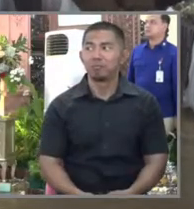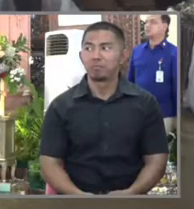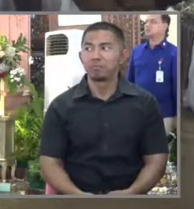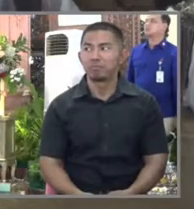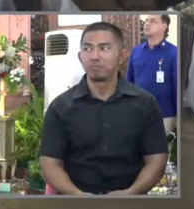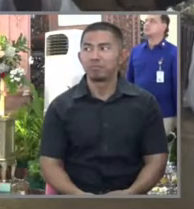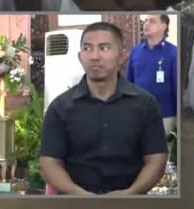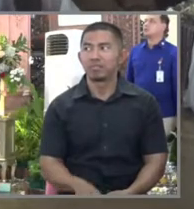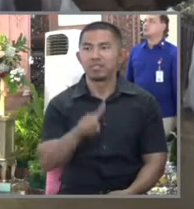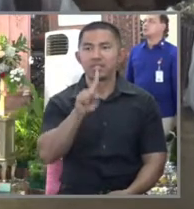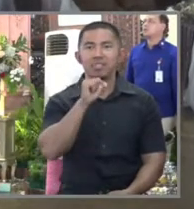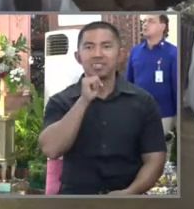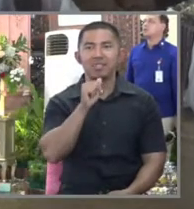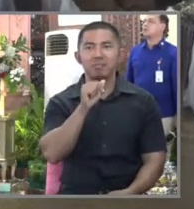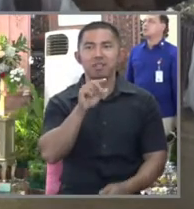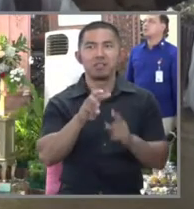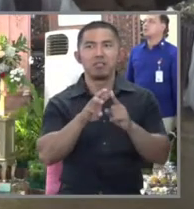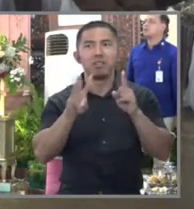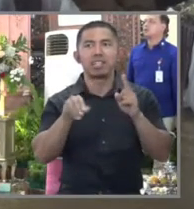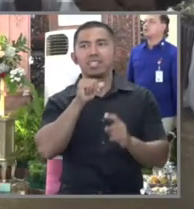Salah satu siapa yang akan mewakili?